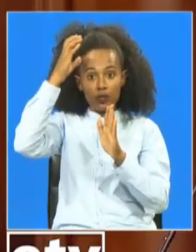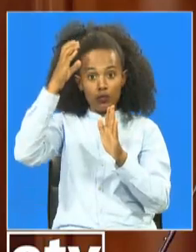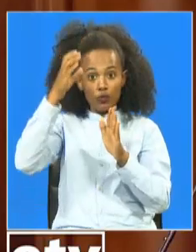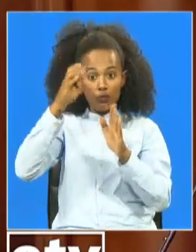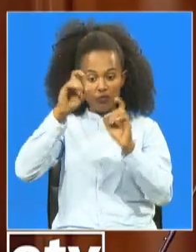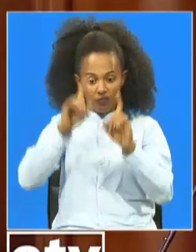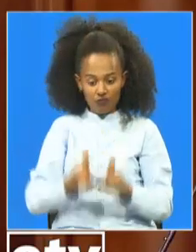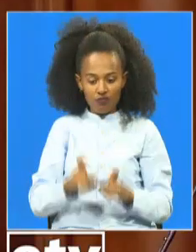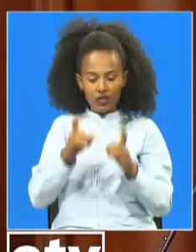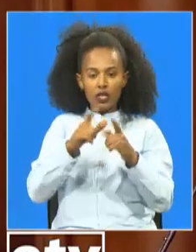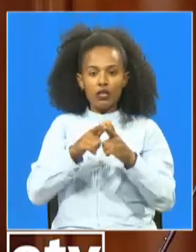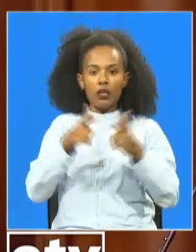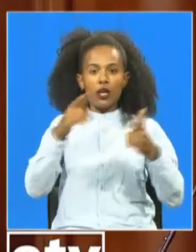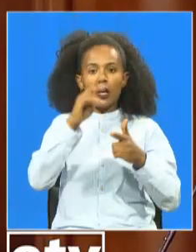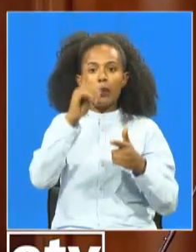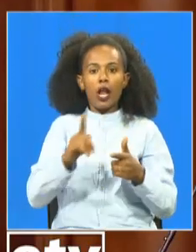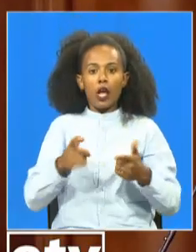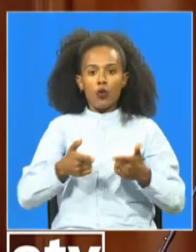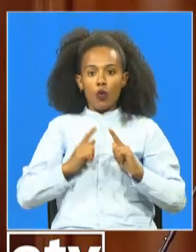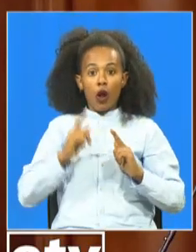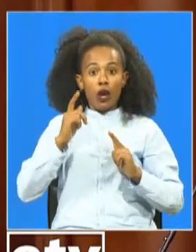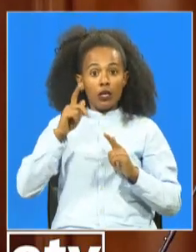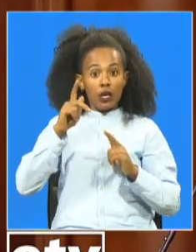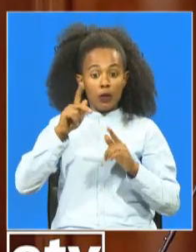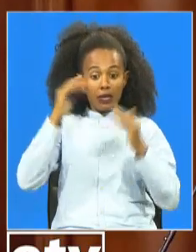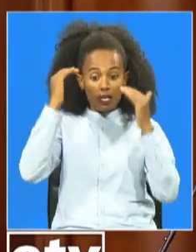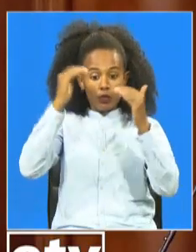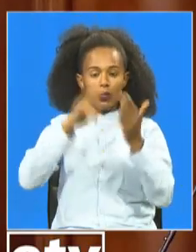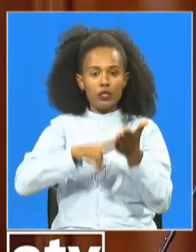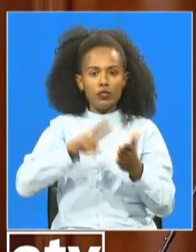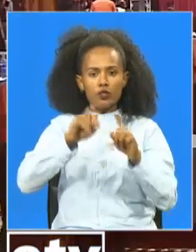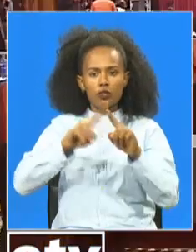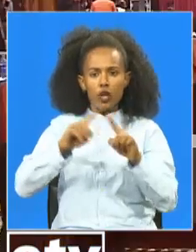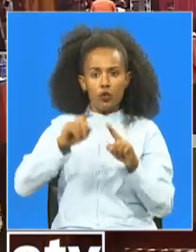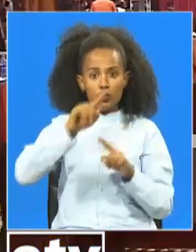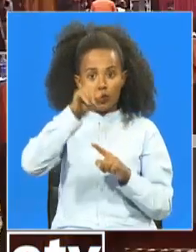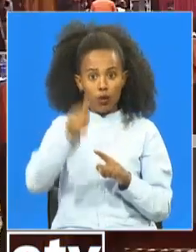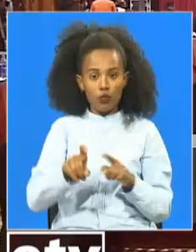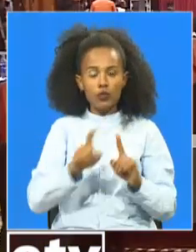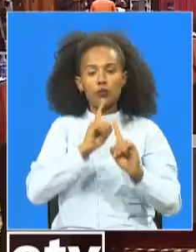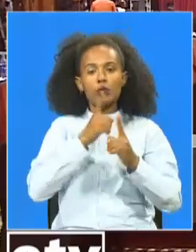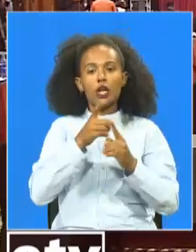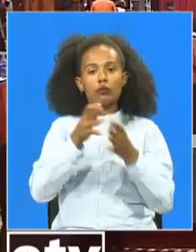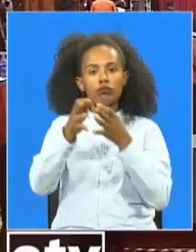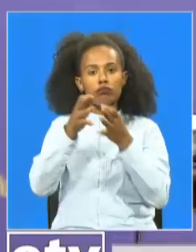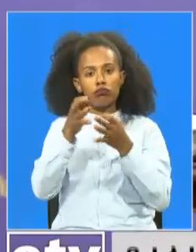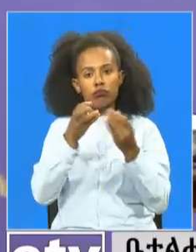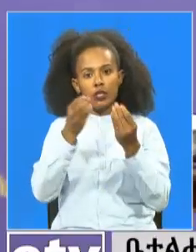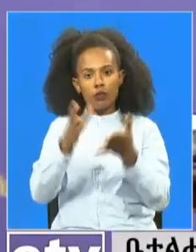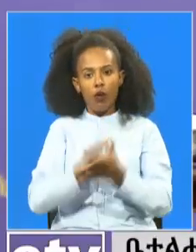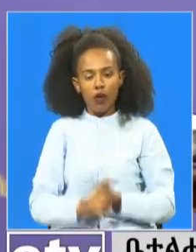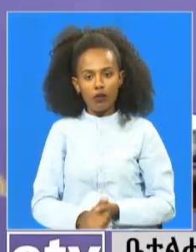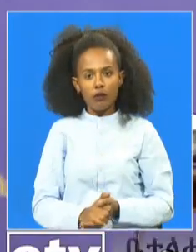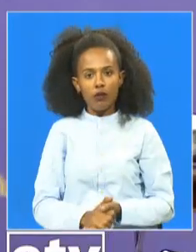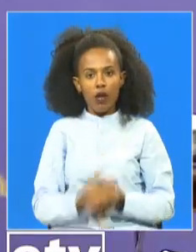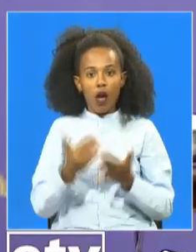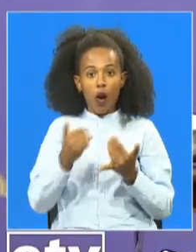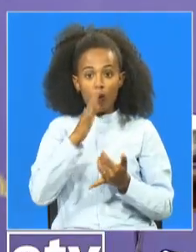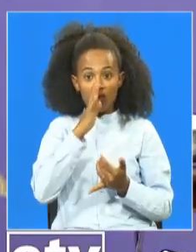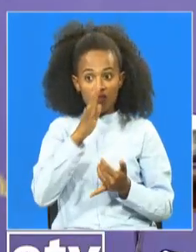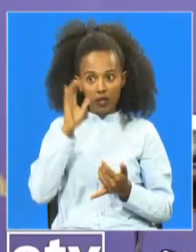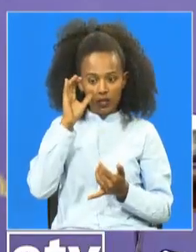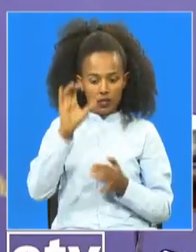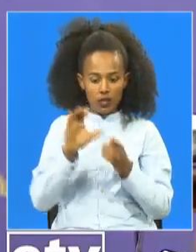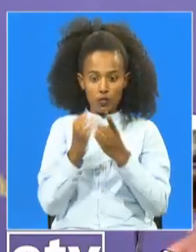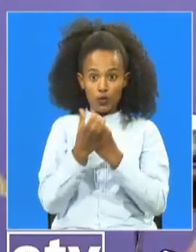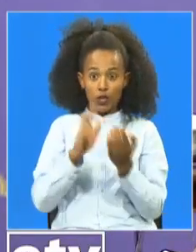መፈተሽ ትልቅ ሚና ይኖረዋል። ፕሮፌሰሩ ከመድረኩ ለተነሳላቸው የተለያዩ ጥያቄዎችም ምላሽና ማብራሪያ ሰጥቷል። አሁን ከተፈጠረው አስገዳጅ